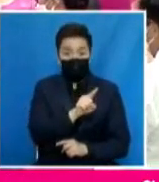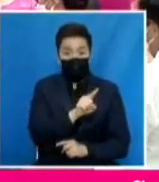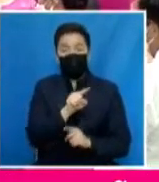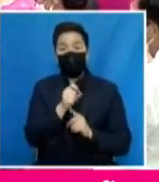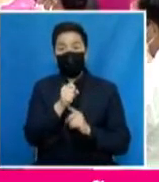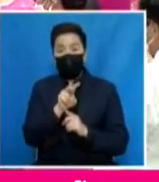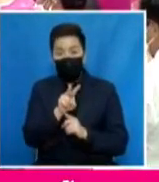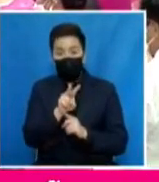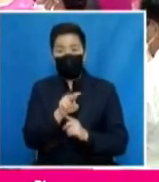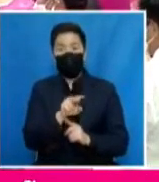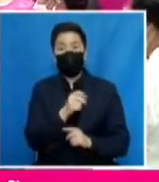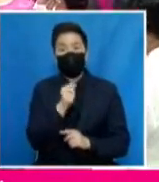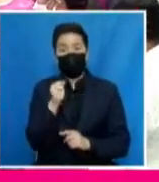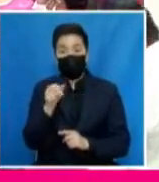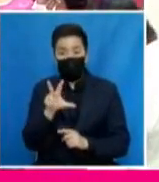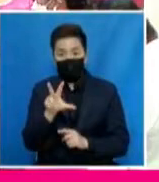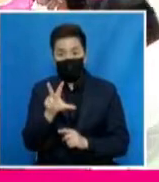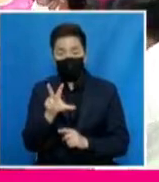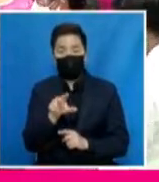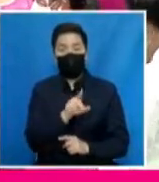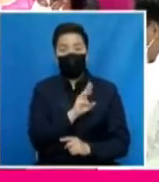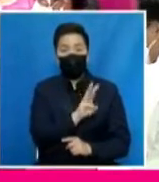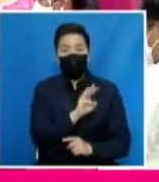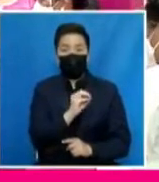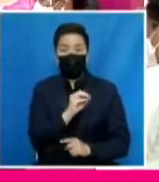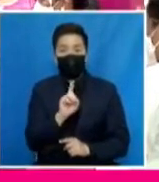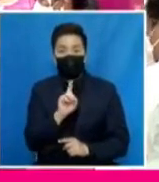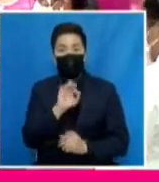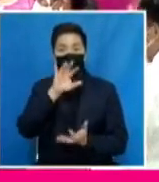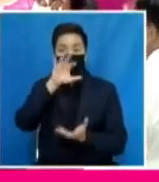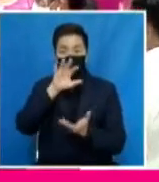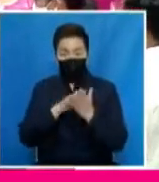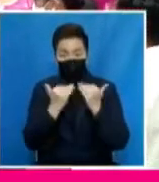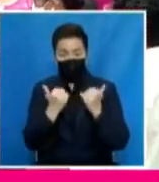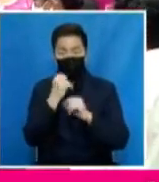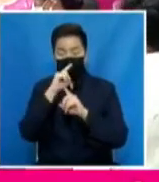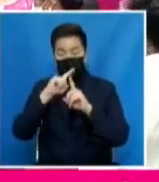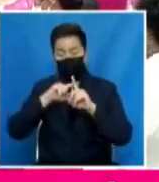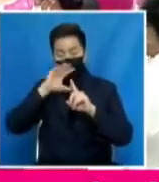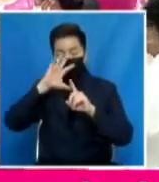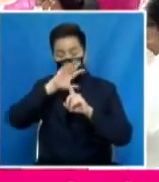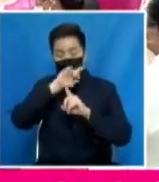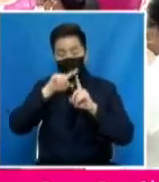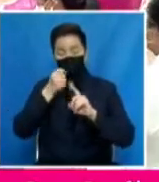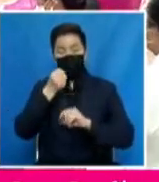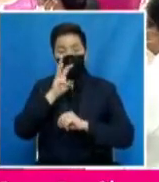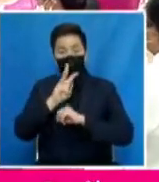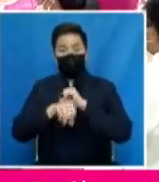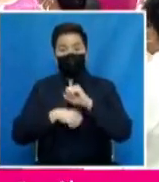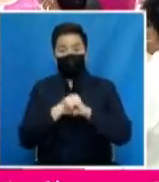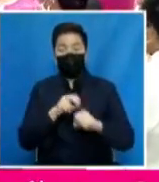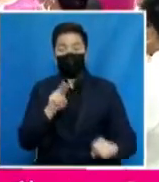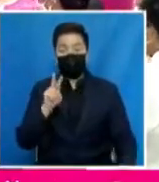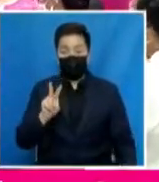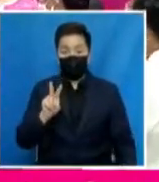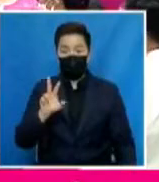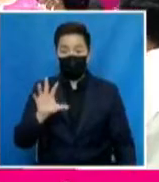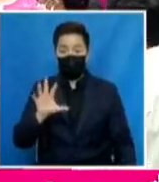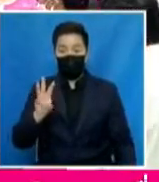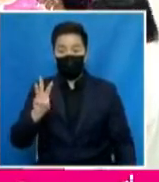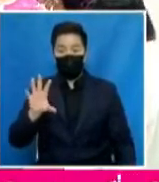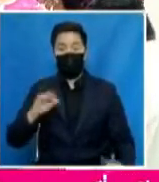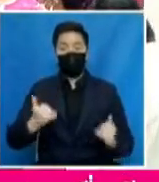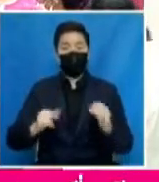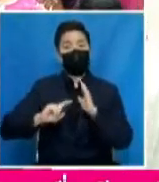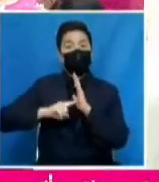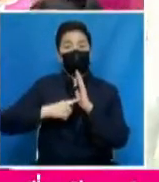ดที่12งวดที่13และงวดที่601ประจำวันที่16พฤษภาคม2565จะได้เริ่ม